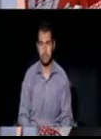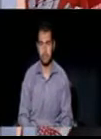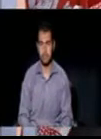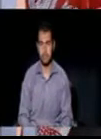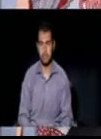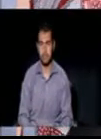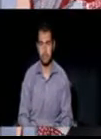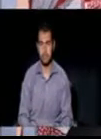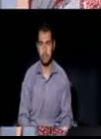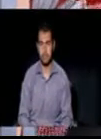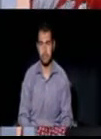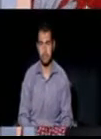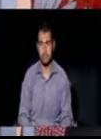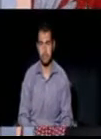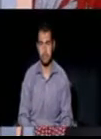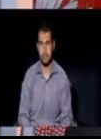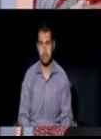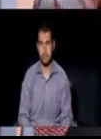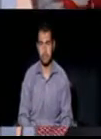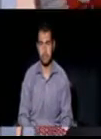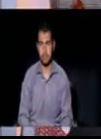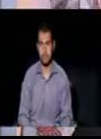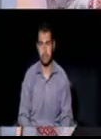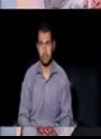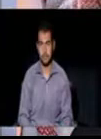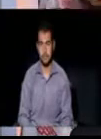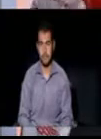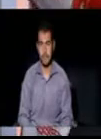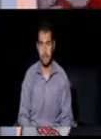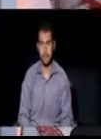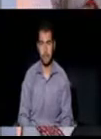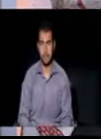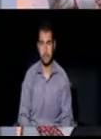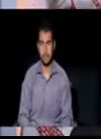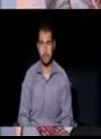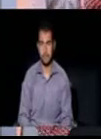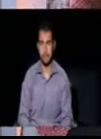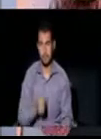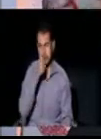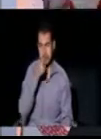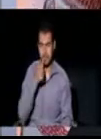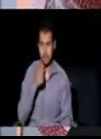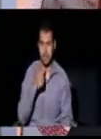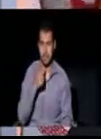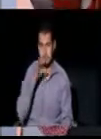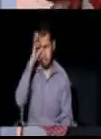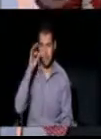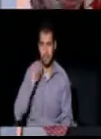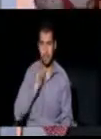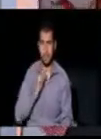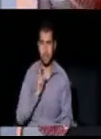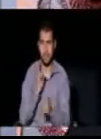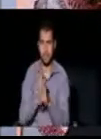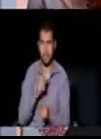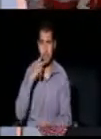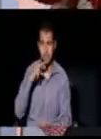أنا بتضايق من عشان لما تعالى بكلمهم، لما باجي أكلمهم يقول له ايه ده، بيقول ايه ده،